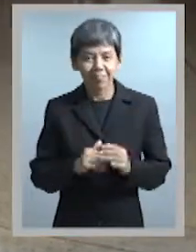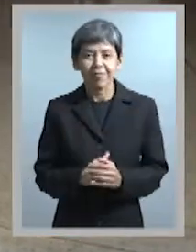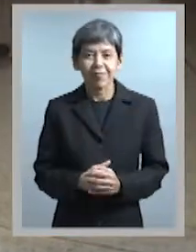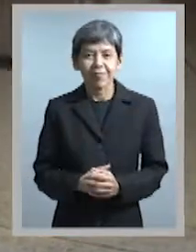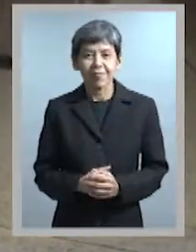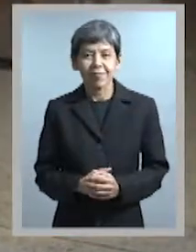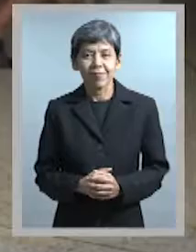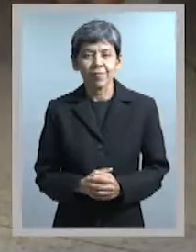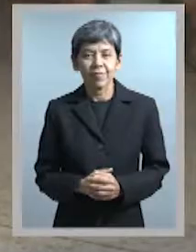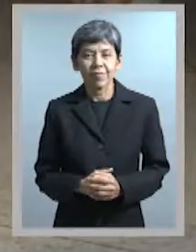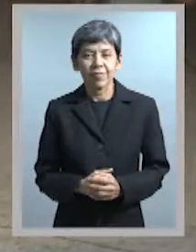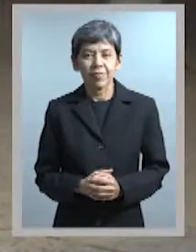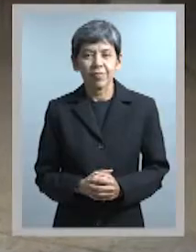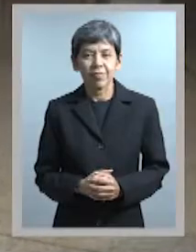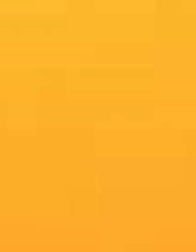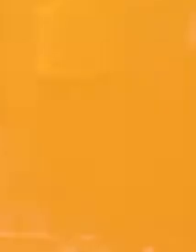ะ